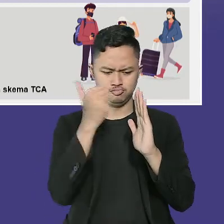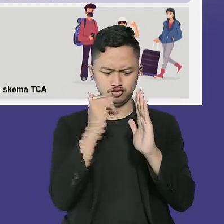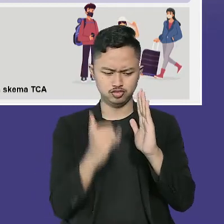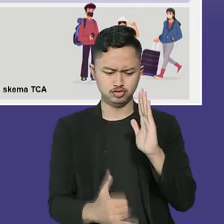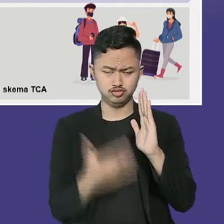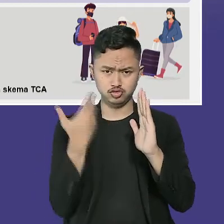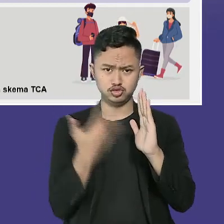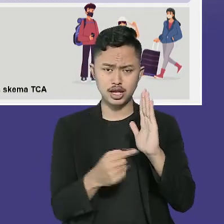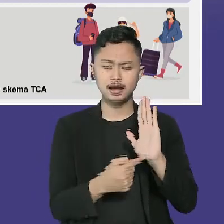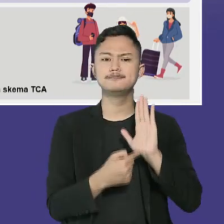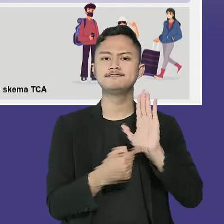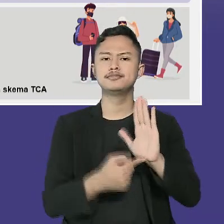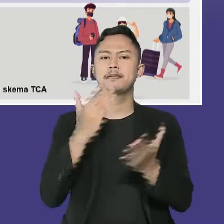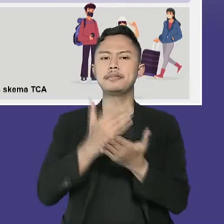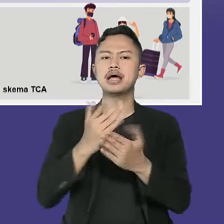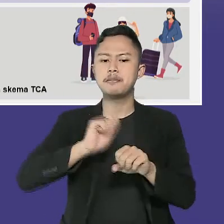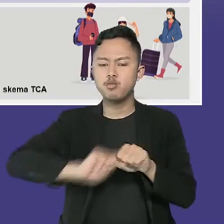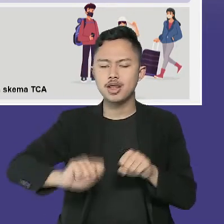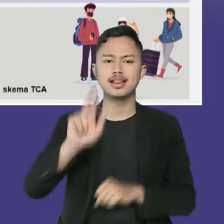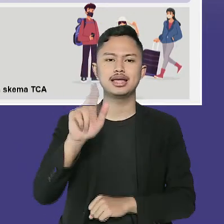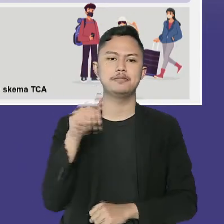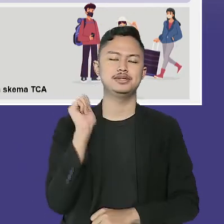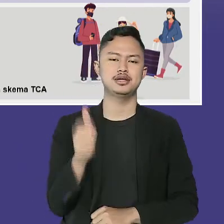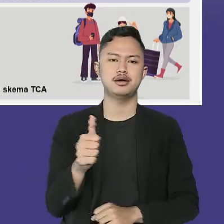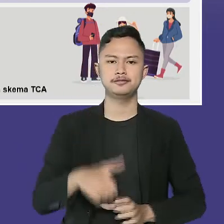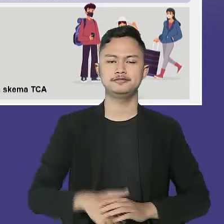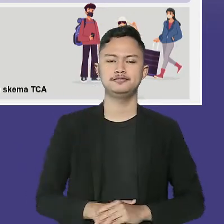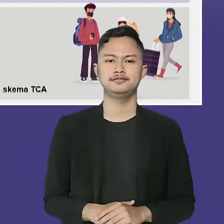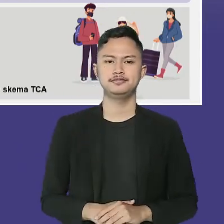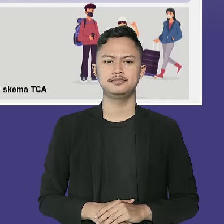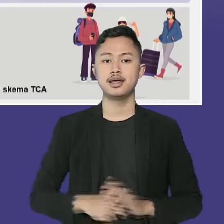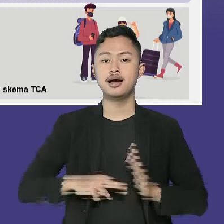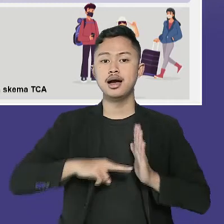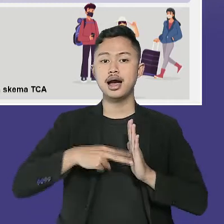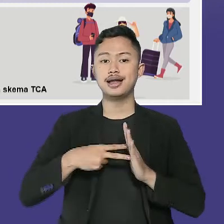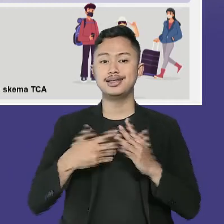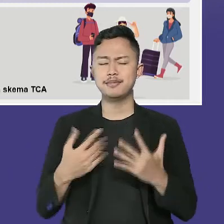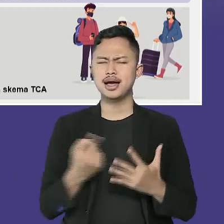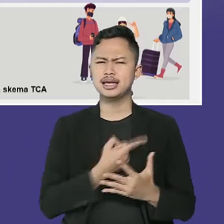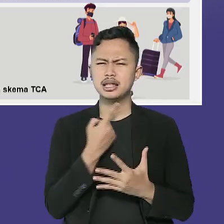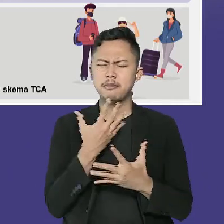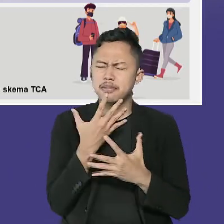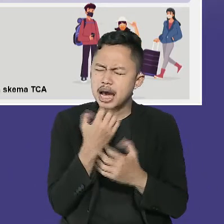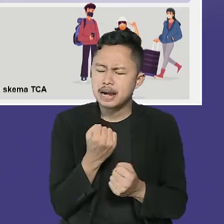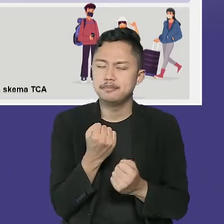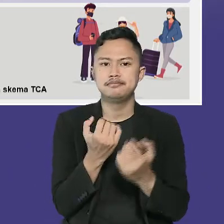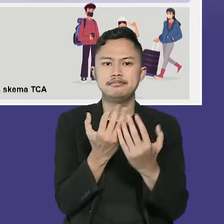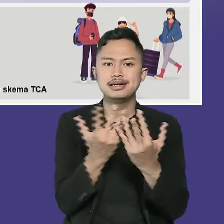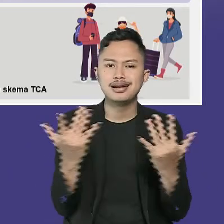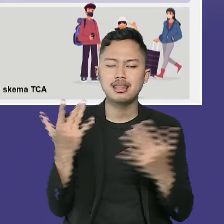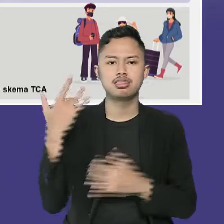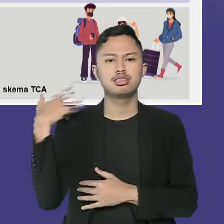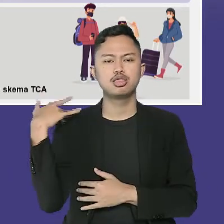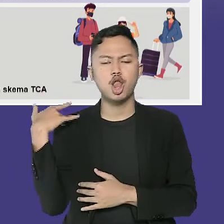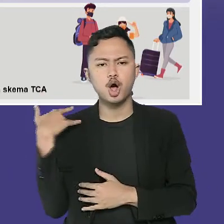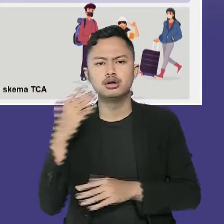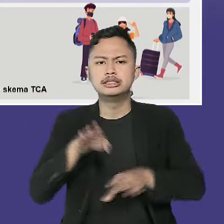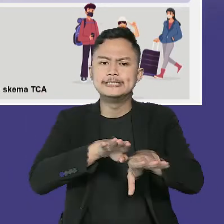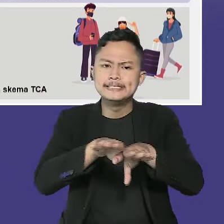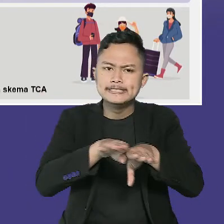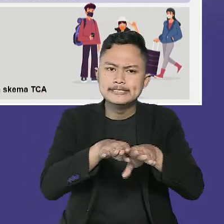dengan kondisi saat itu atau yang terkini. Untuk itu, diharapkan masyarakat dapat bersikap